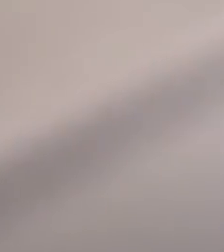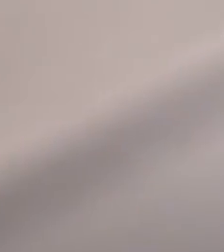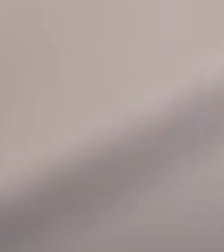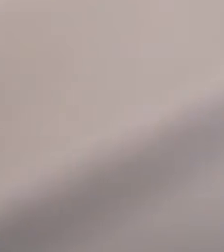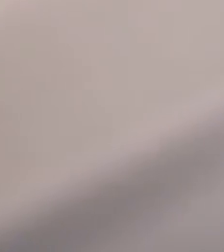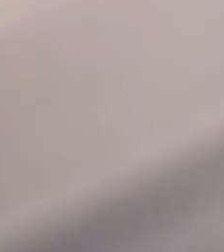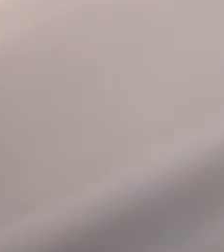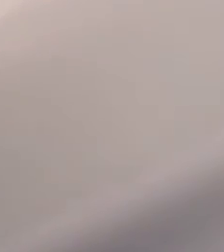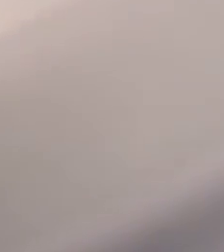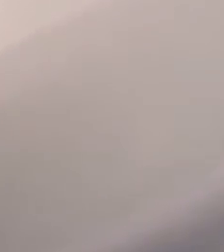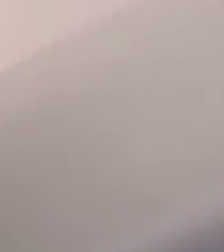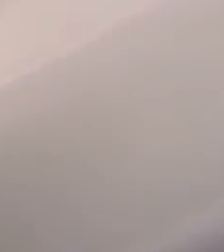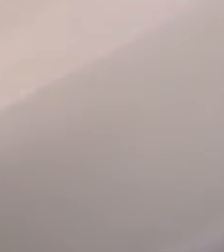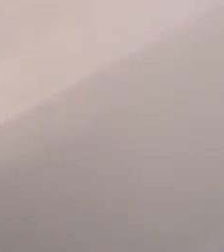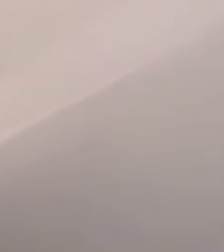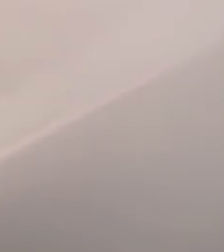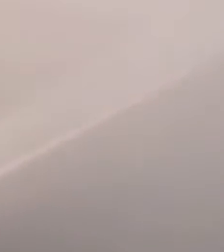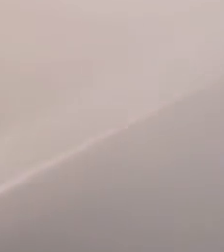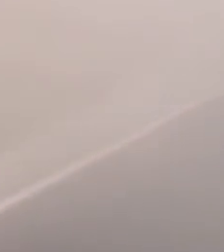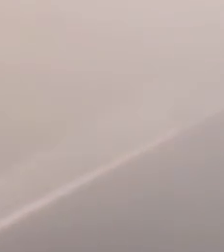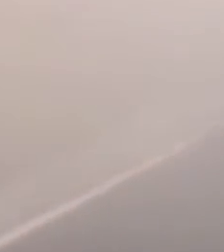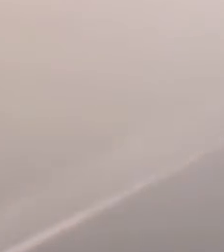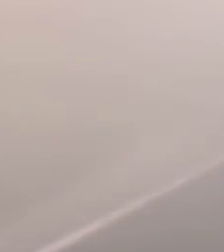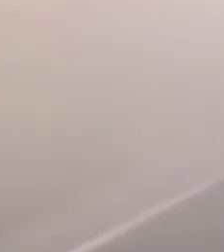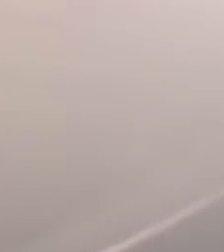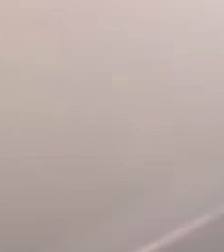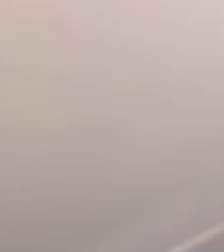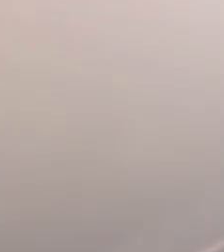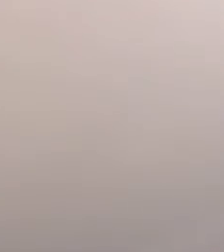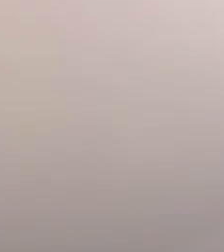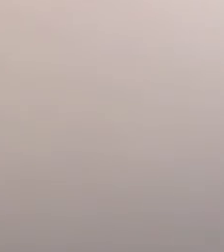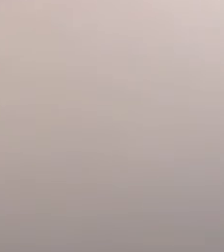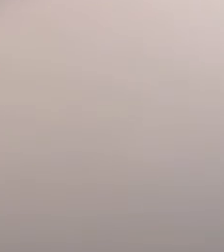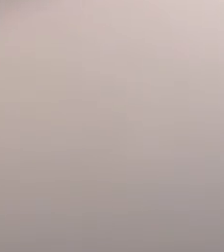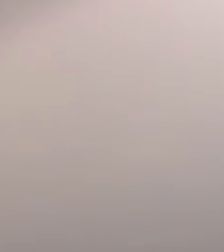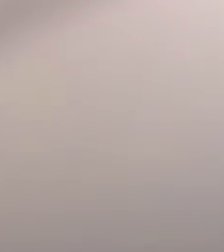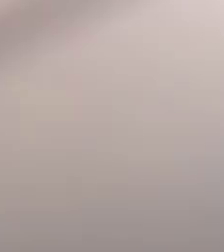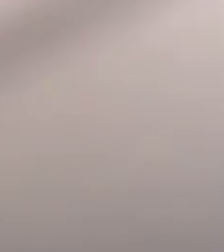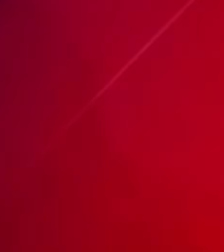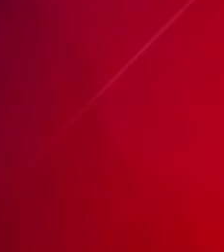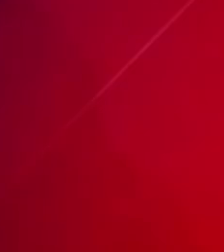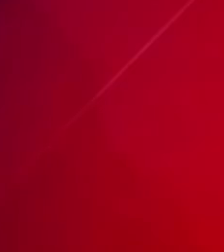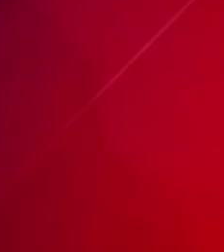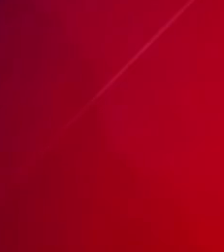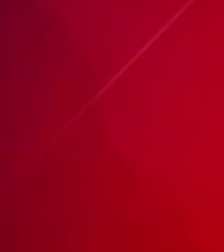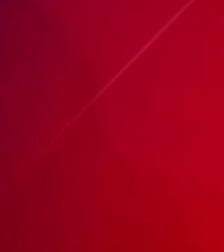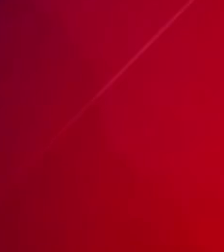TV at sa www.gmanews.tv.